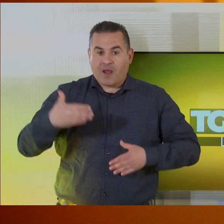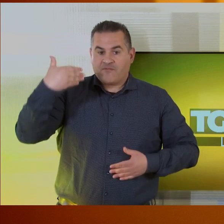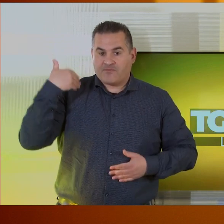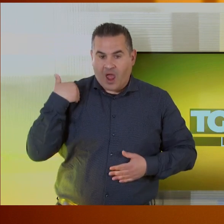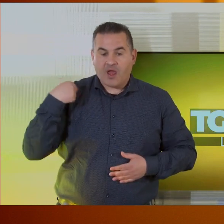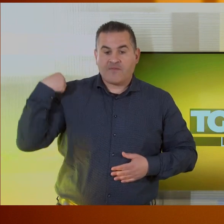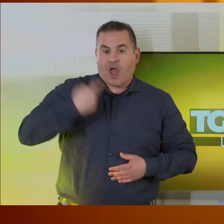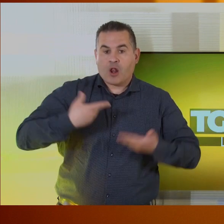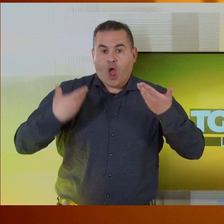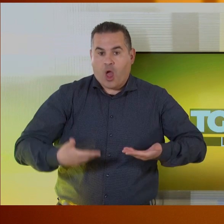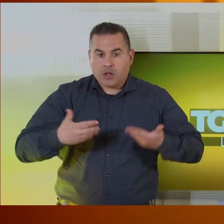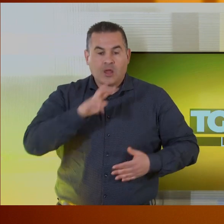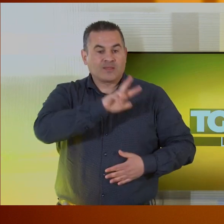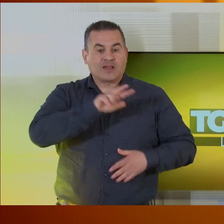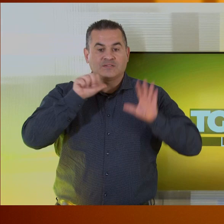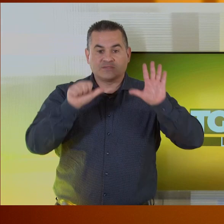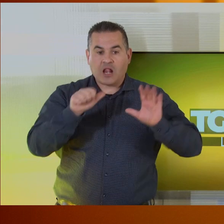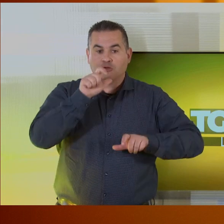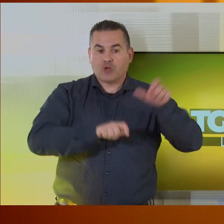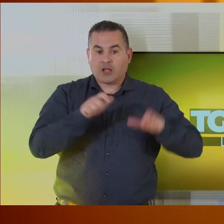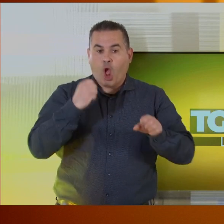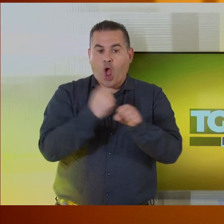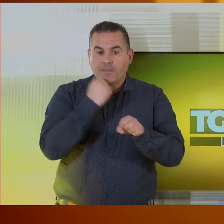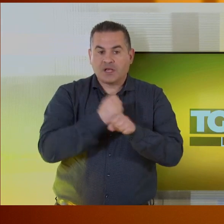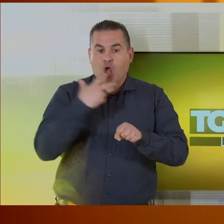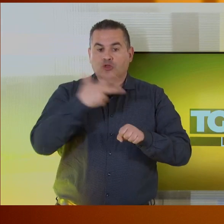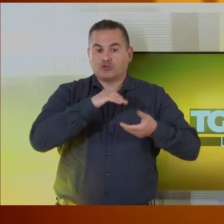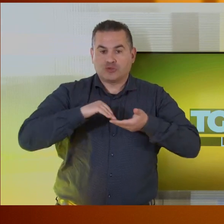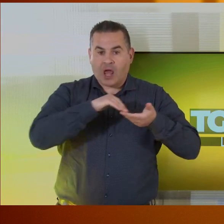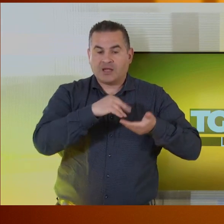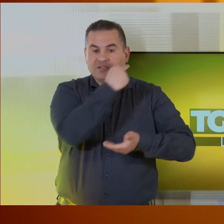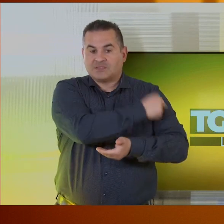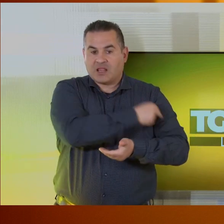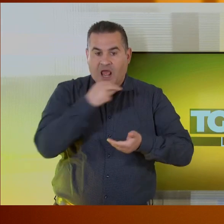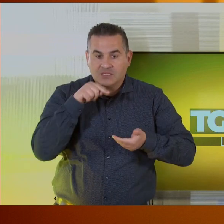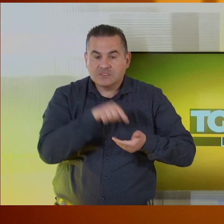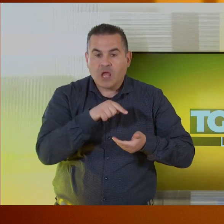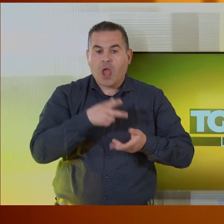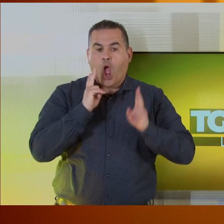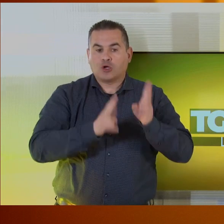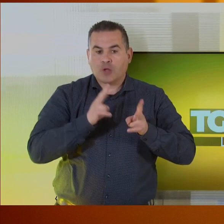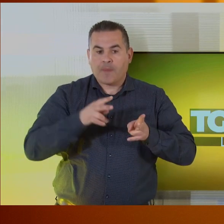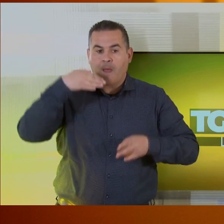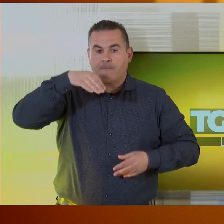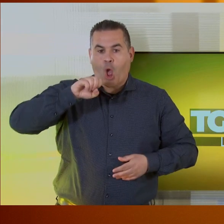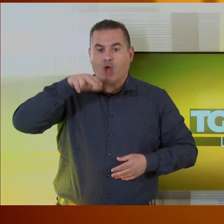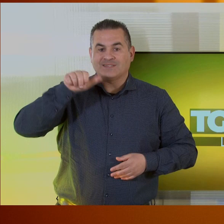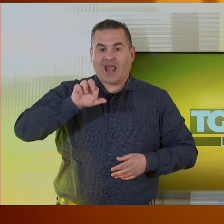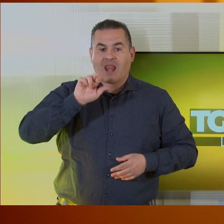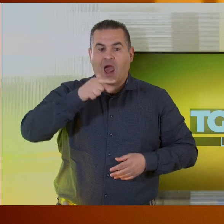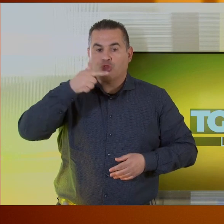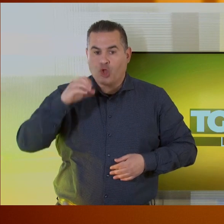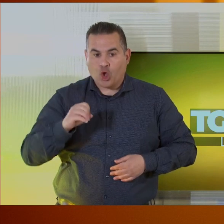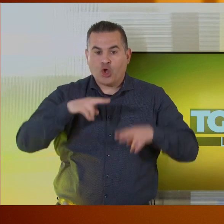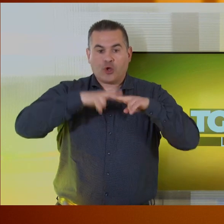Esplode la protesta dei 36 operatori sociosanitari del Policlinico di Monserrato, da ormai 2 settimane riuniti in un sit-in sotto l'assessorato alla Sanità